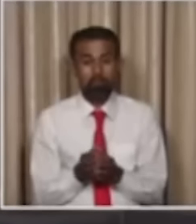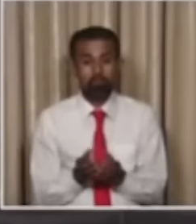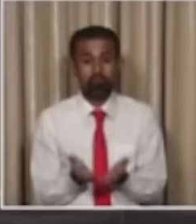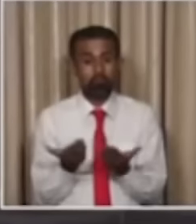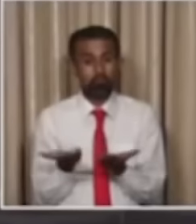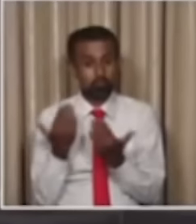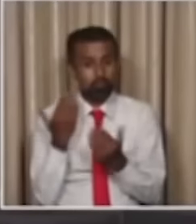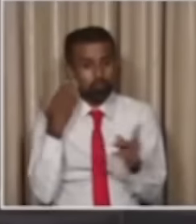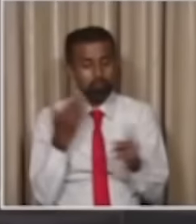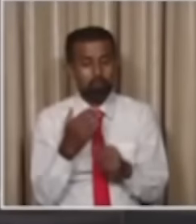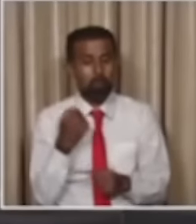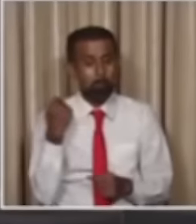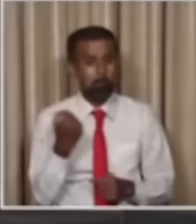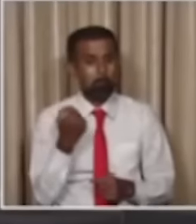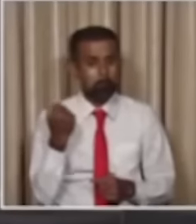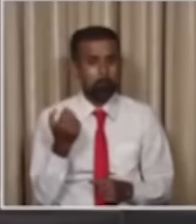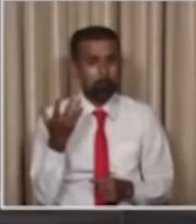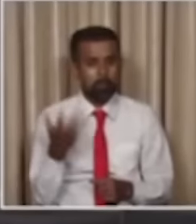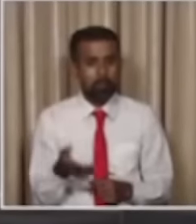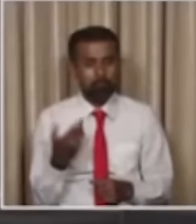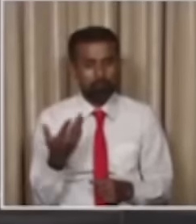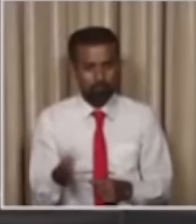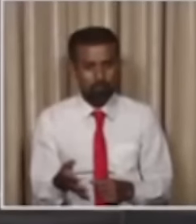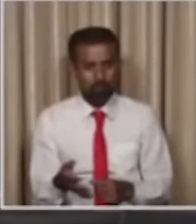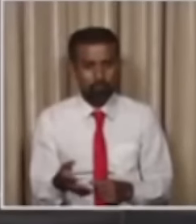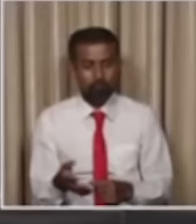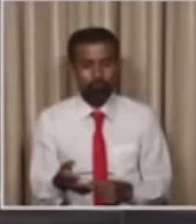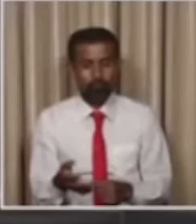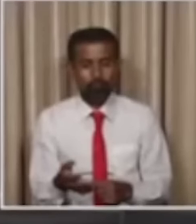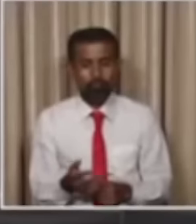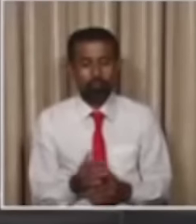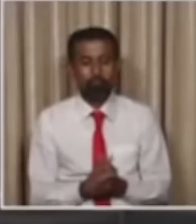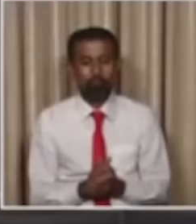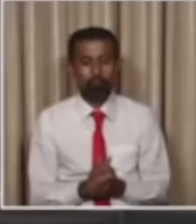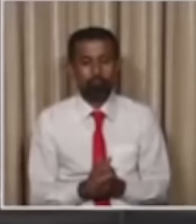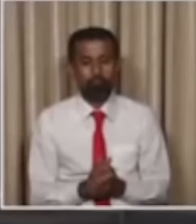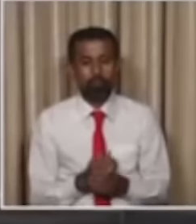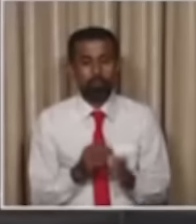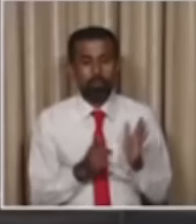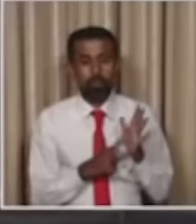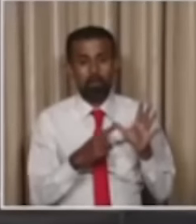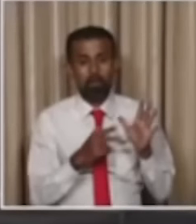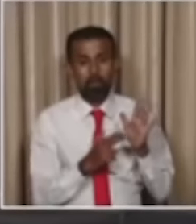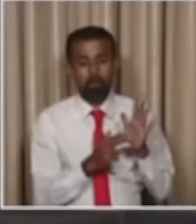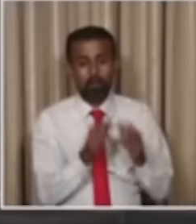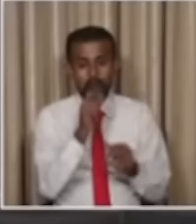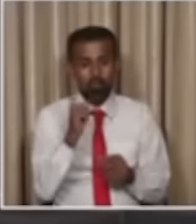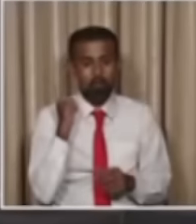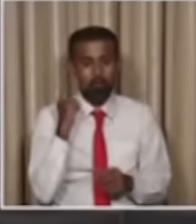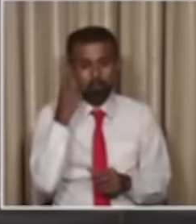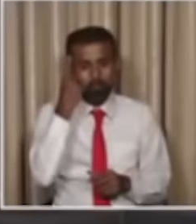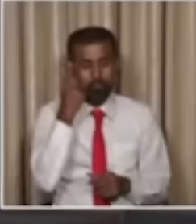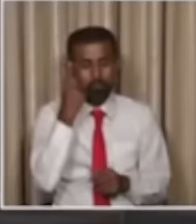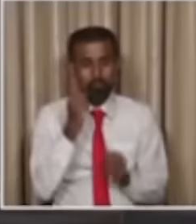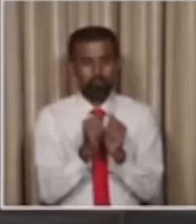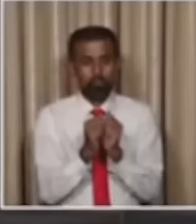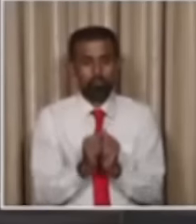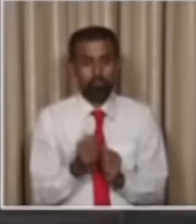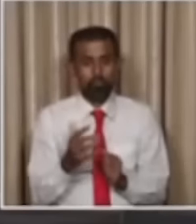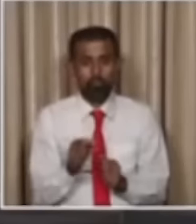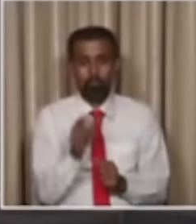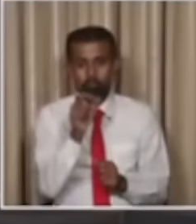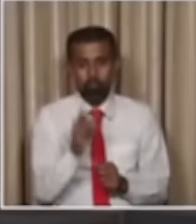සඳහා දේශන පවත්වා තිබෙනවා කියලා කියලා. කර්නල් අන්සාර් කියලා තියෙන හමුදා බුද්ධිංශයේ සේවය කරපු කෙනෙක්.